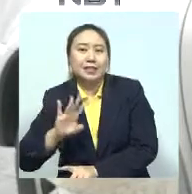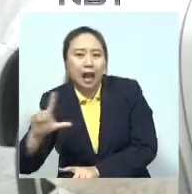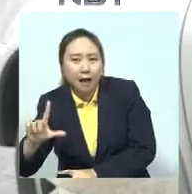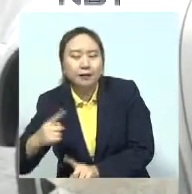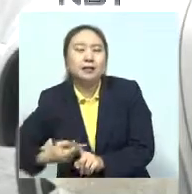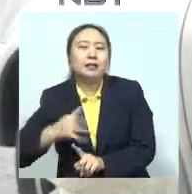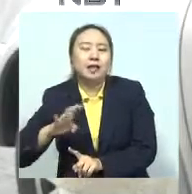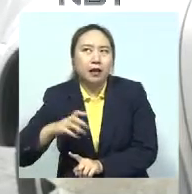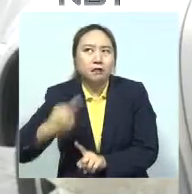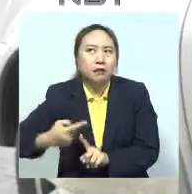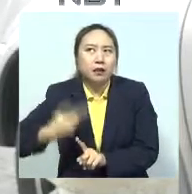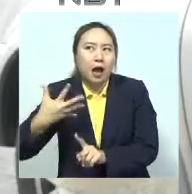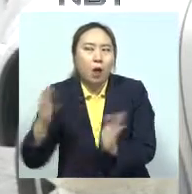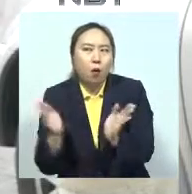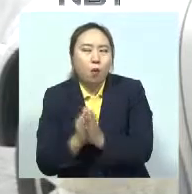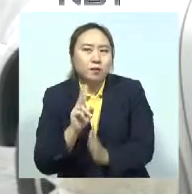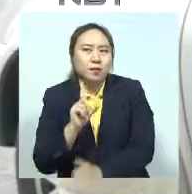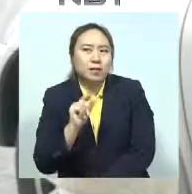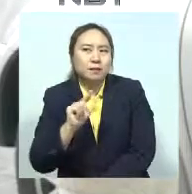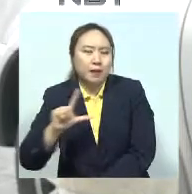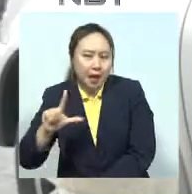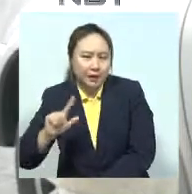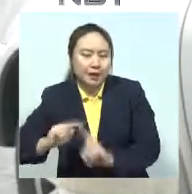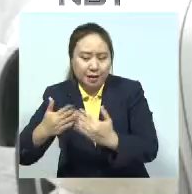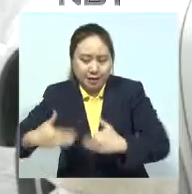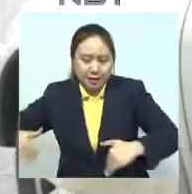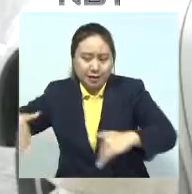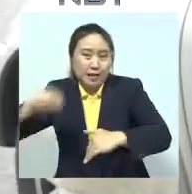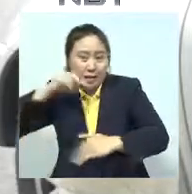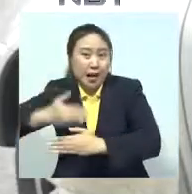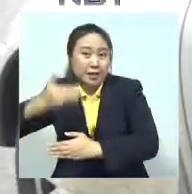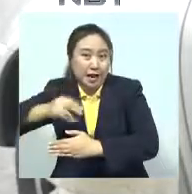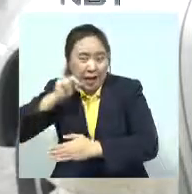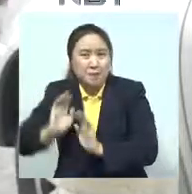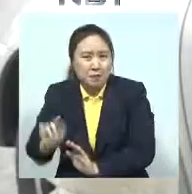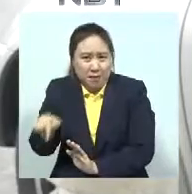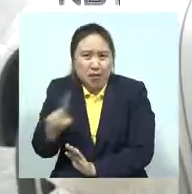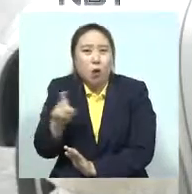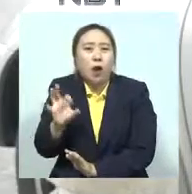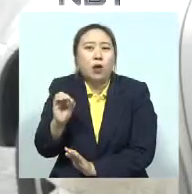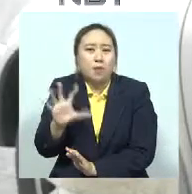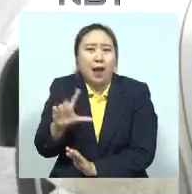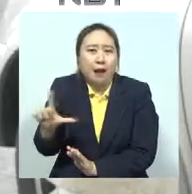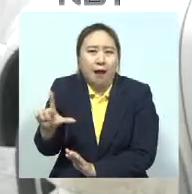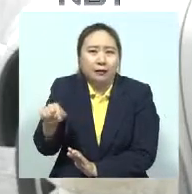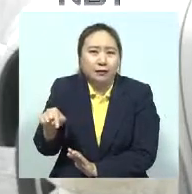5เดือนก็ประมาณ20ล้านน้ำเรามีอยู่ที่เขื่อนปราณถึง195ล้านนะปัจจุบัน